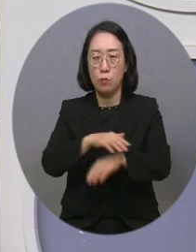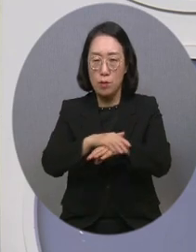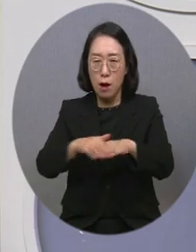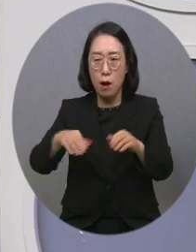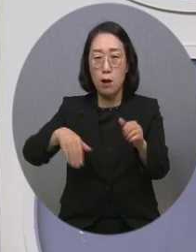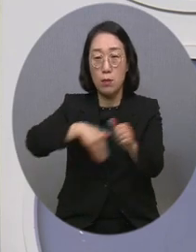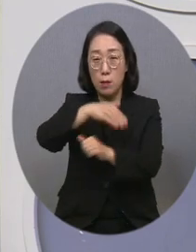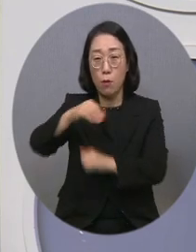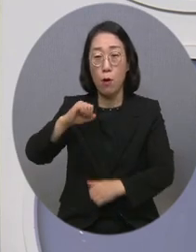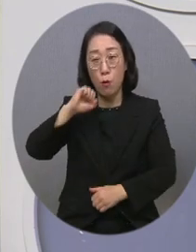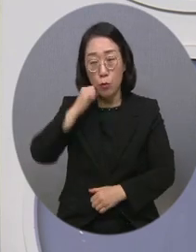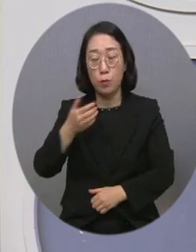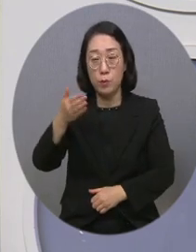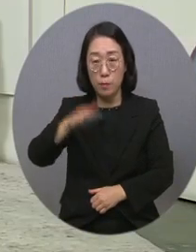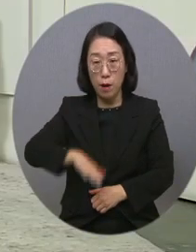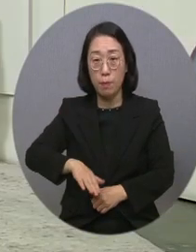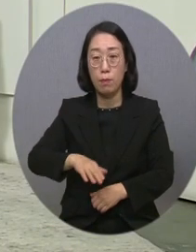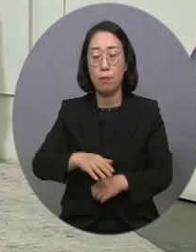우리가 넘기고